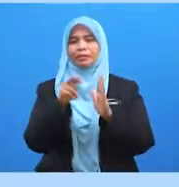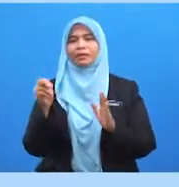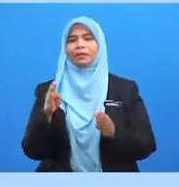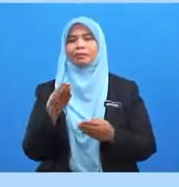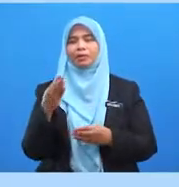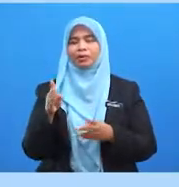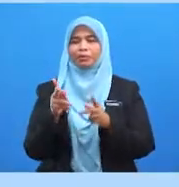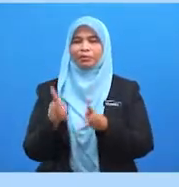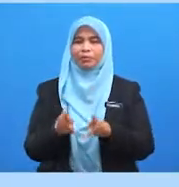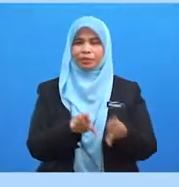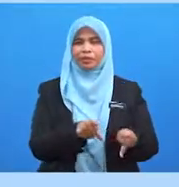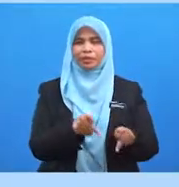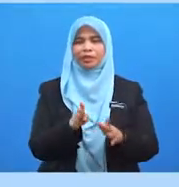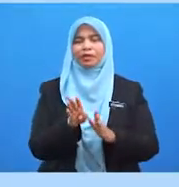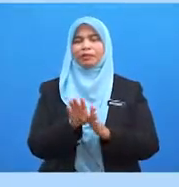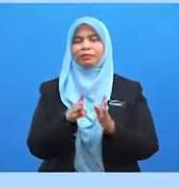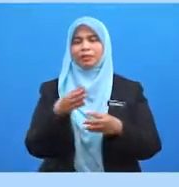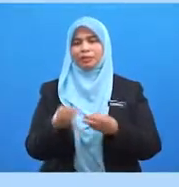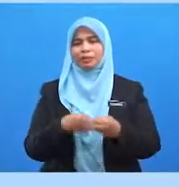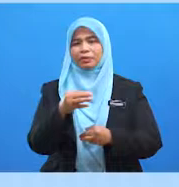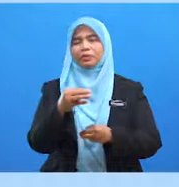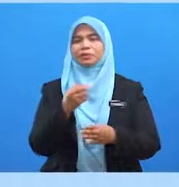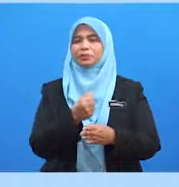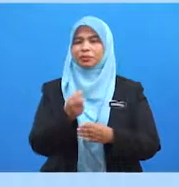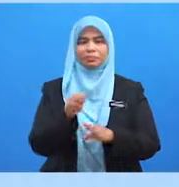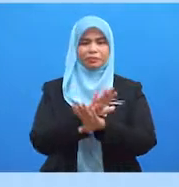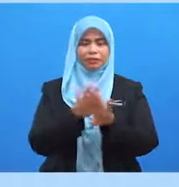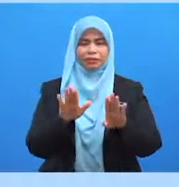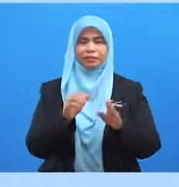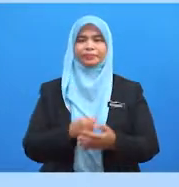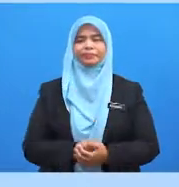yang dirancang berdaya maju atau tidak.